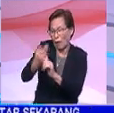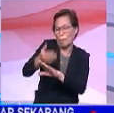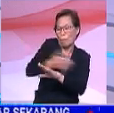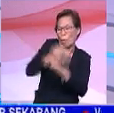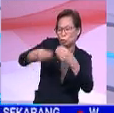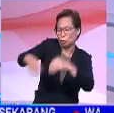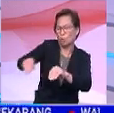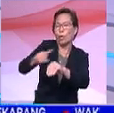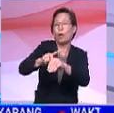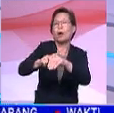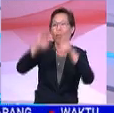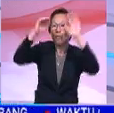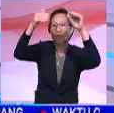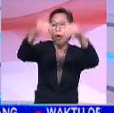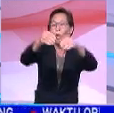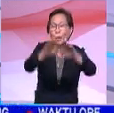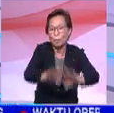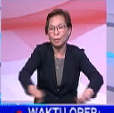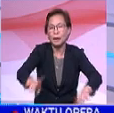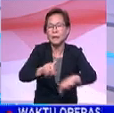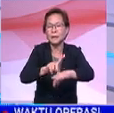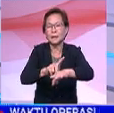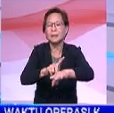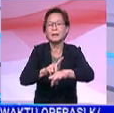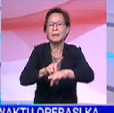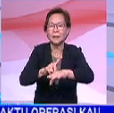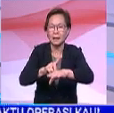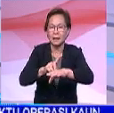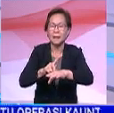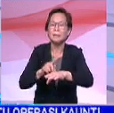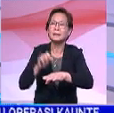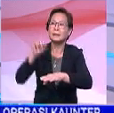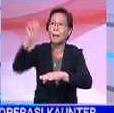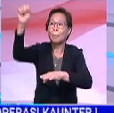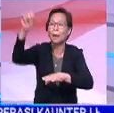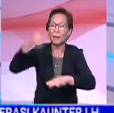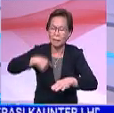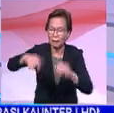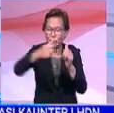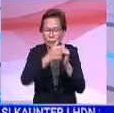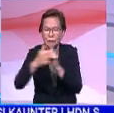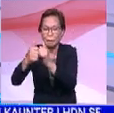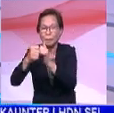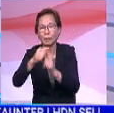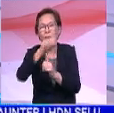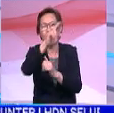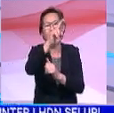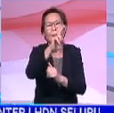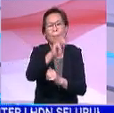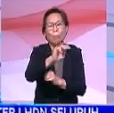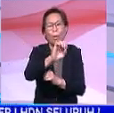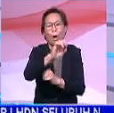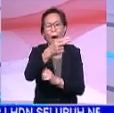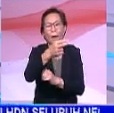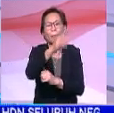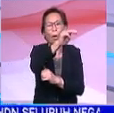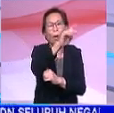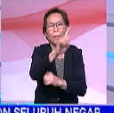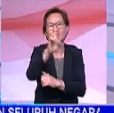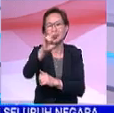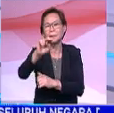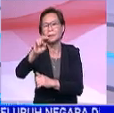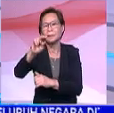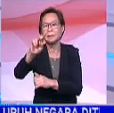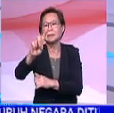di bawah bayu. Jadi lintas langsung dari studio RTM Kota Kinabalu, kita bersama-sama Muhammad Dias Ahlan di sana, silakan. Baik, terima